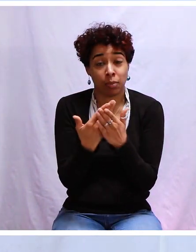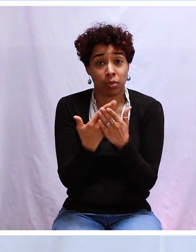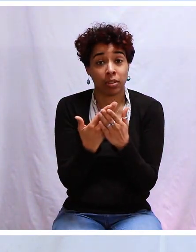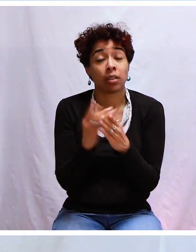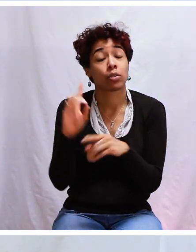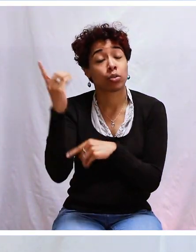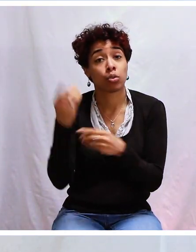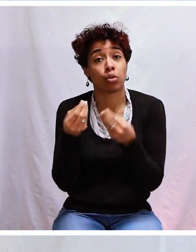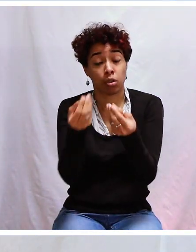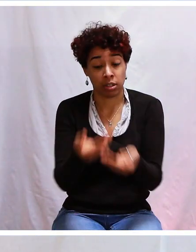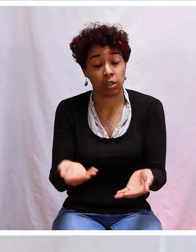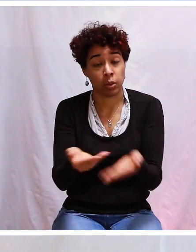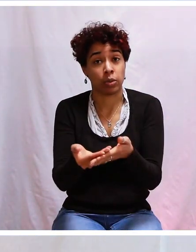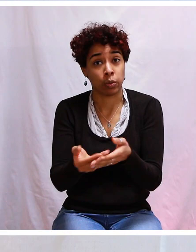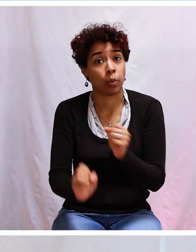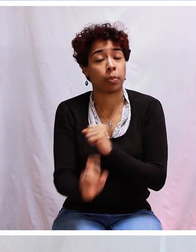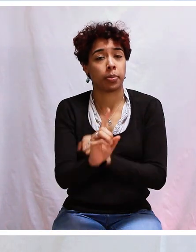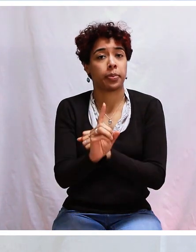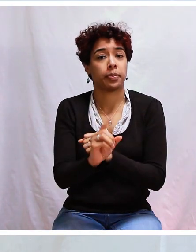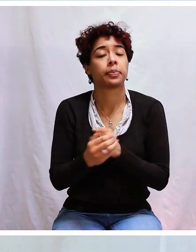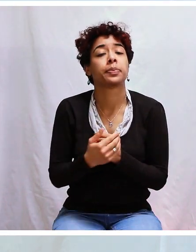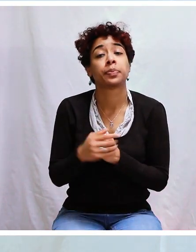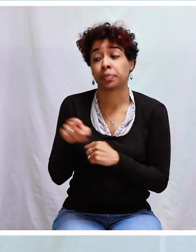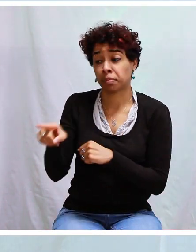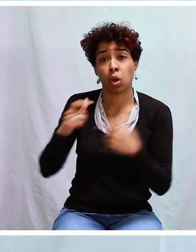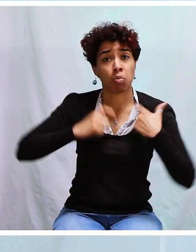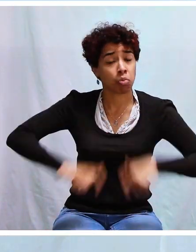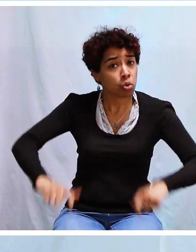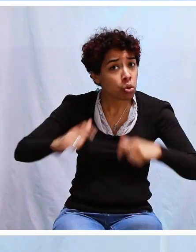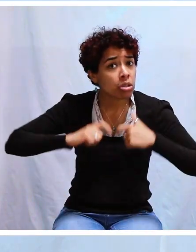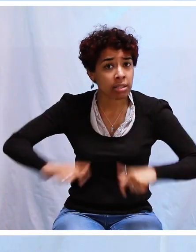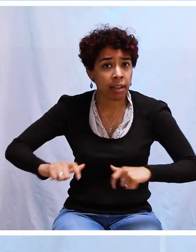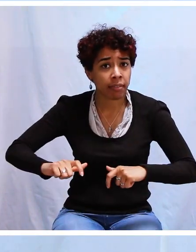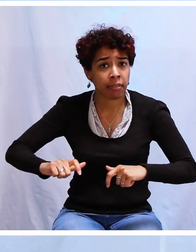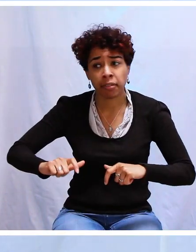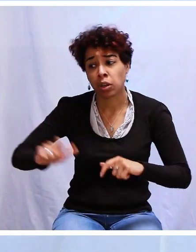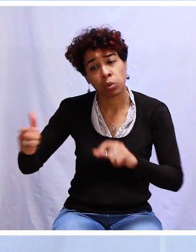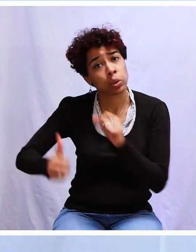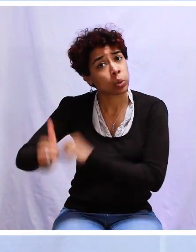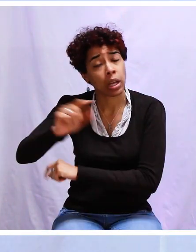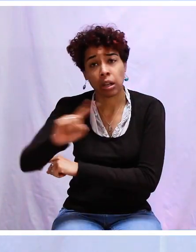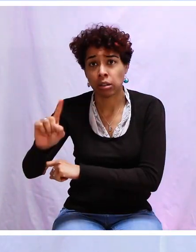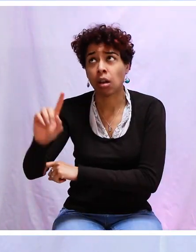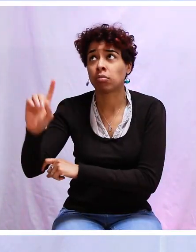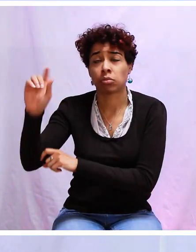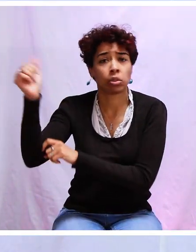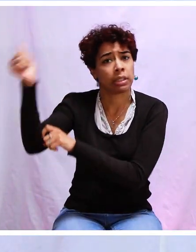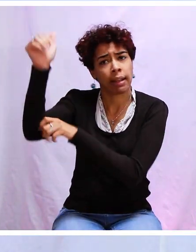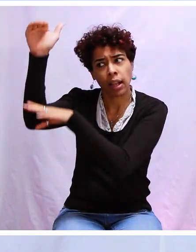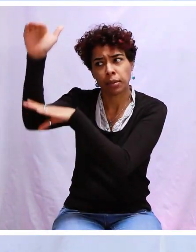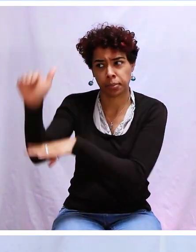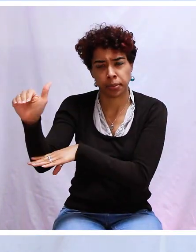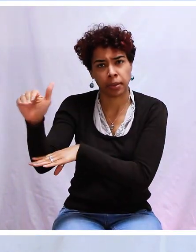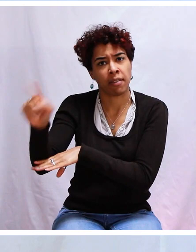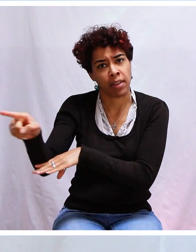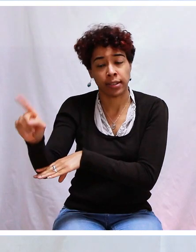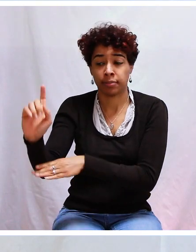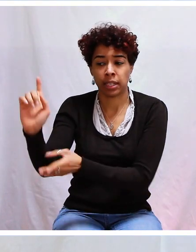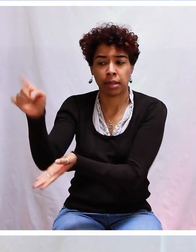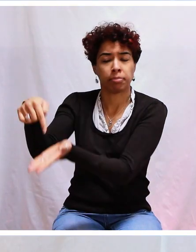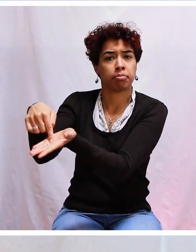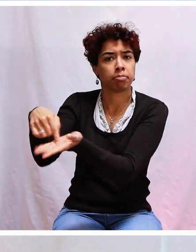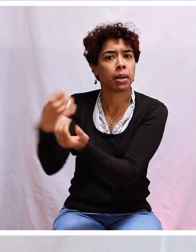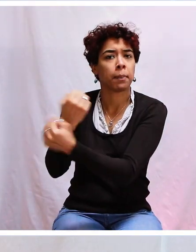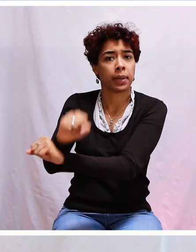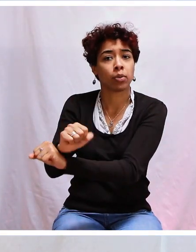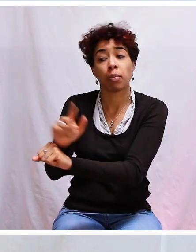vie. Joseph était sous la main de Dieu. C'est Dieu qui a permis que Joseph passe par la case prison. Et dans la case prison, il y avait